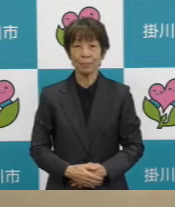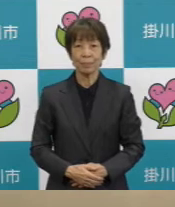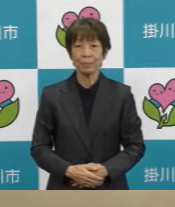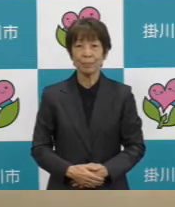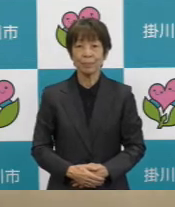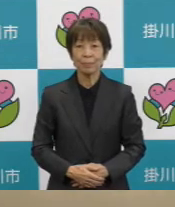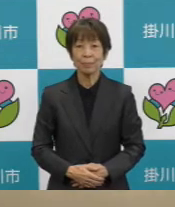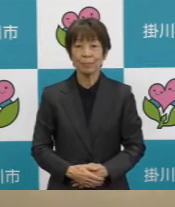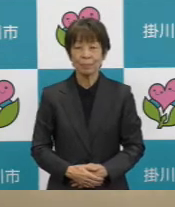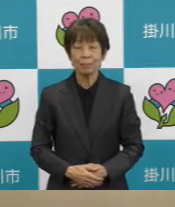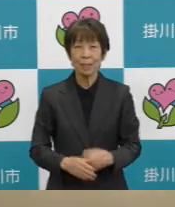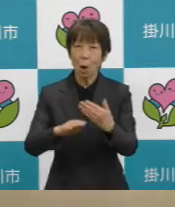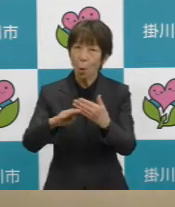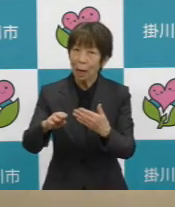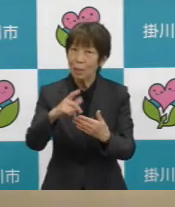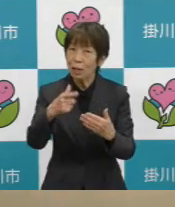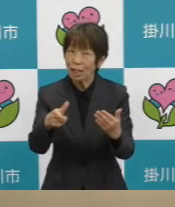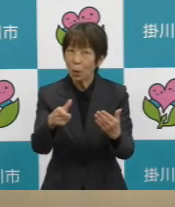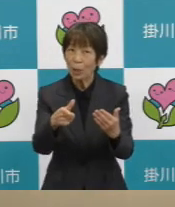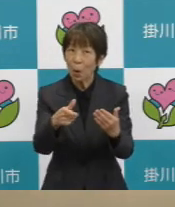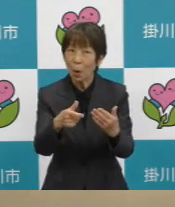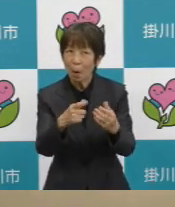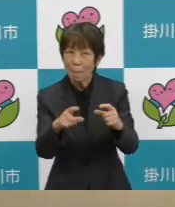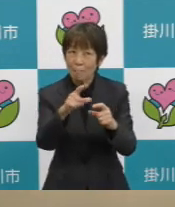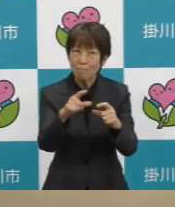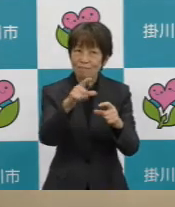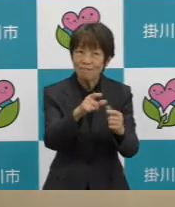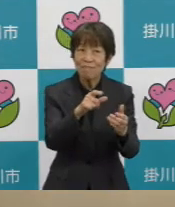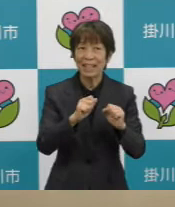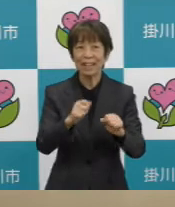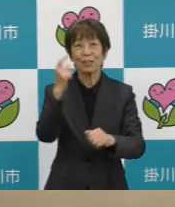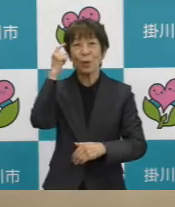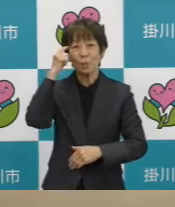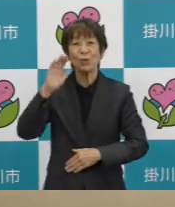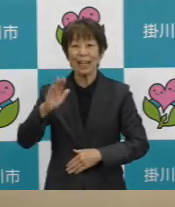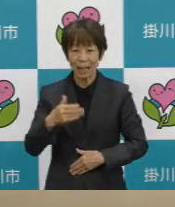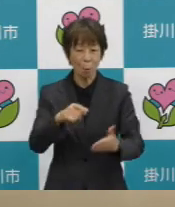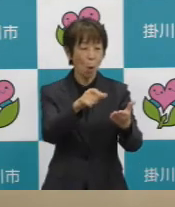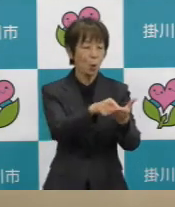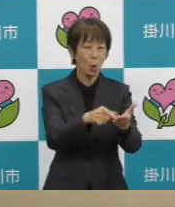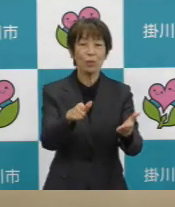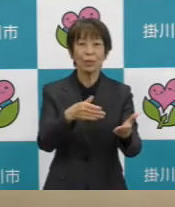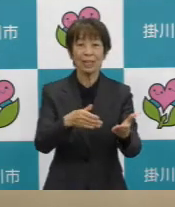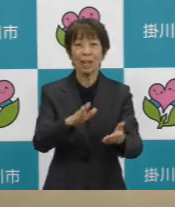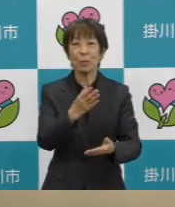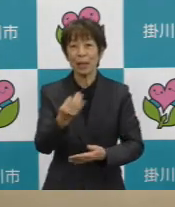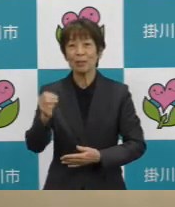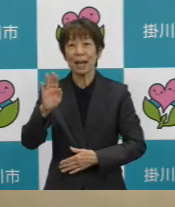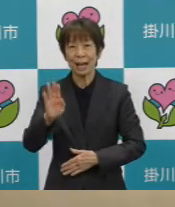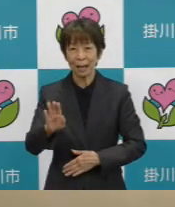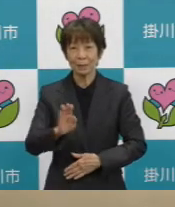まだもっといろんなことをやったかなというふうには思ってますが、多分載せられないものがたくさんあるということ